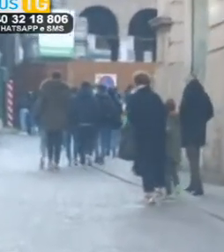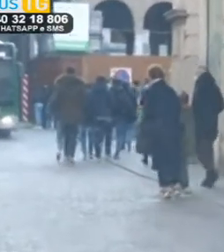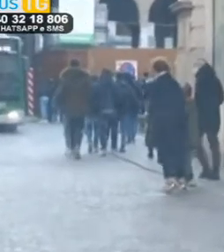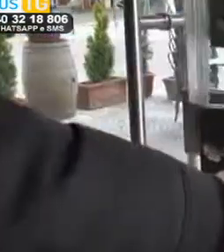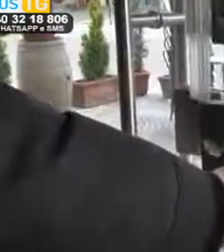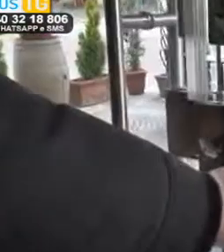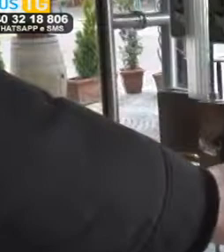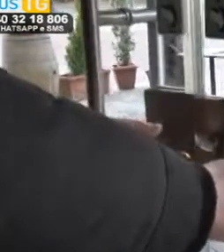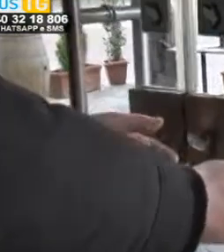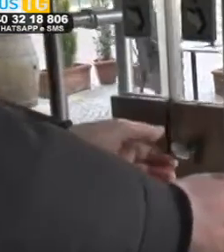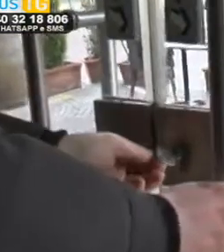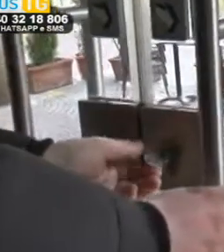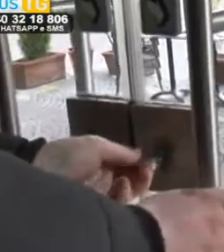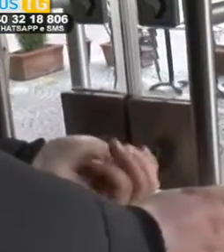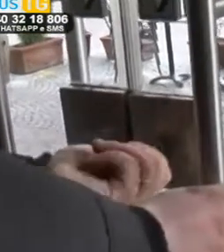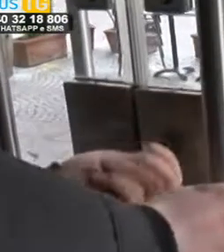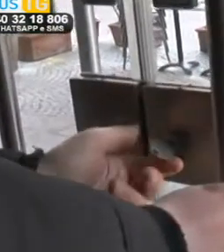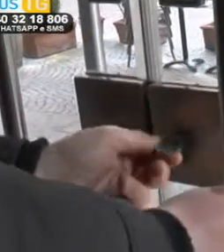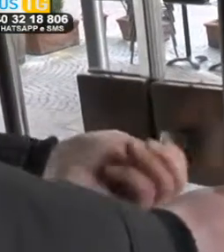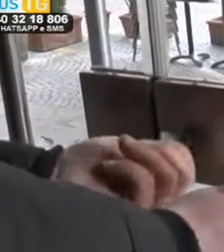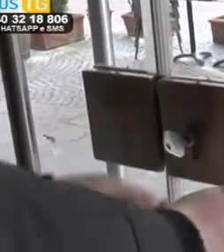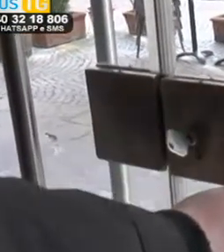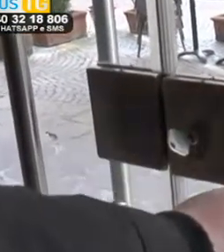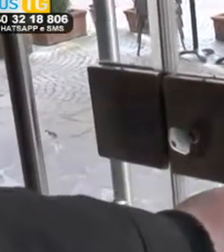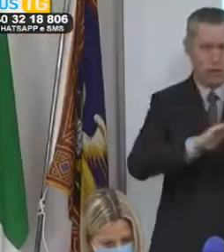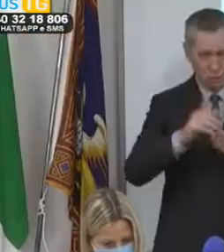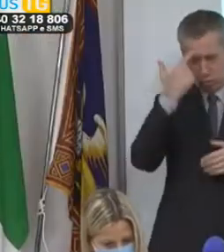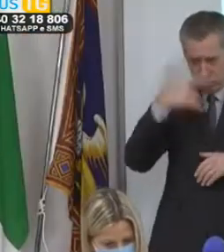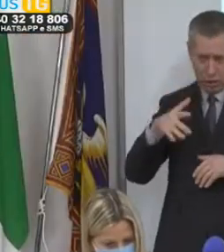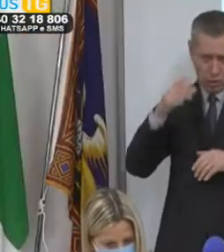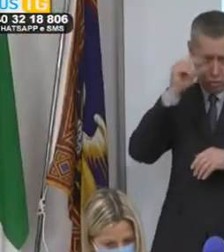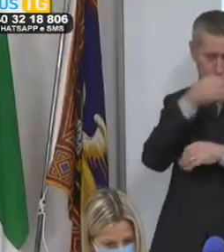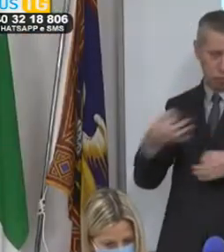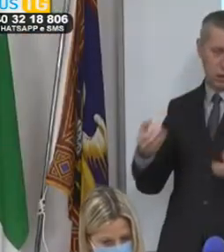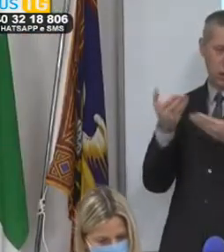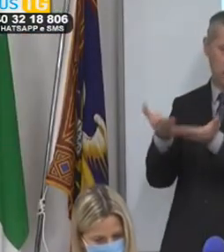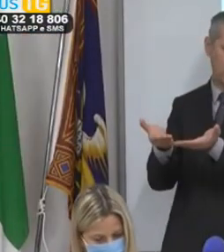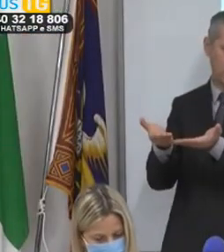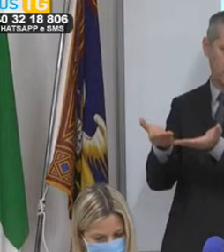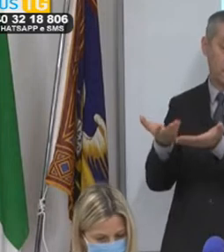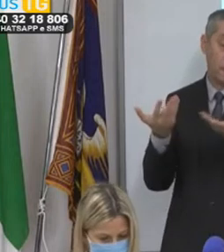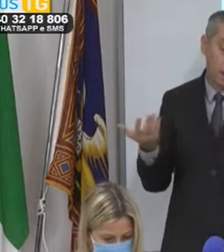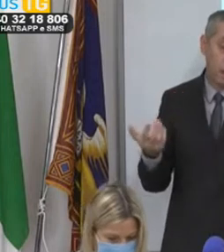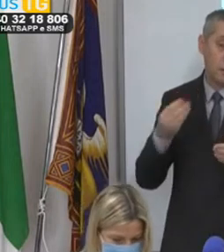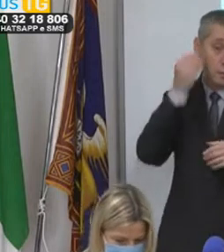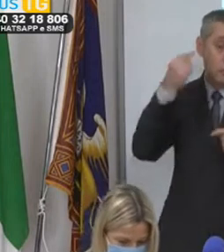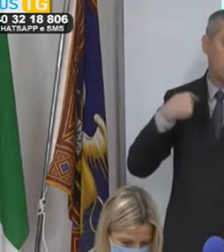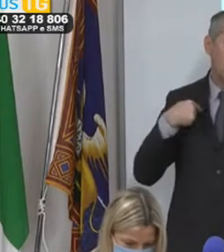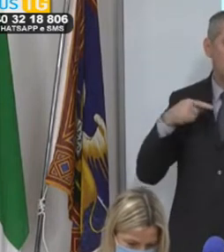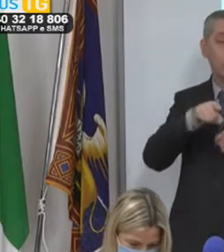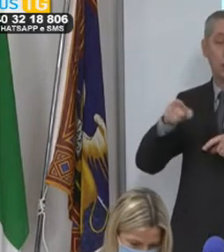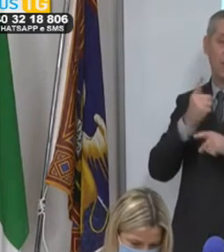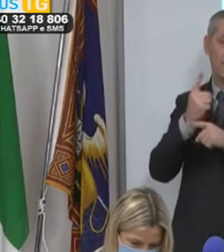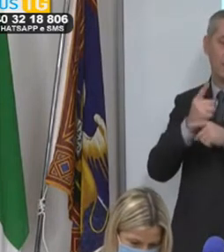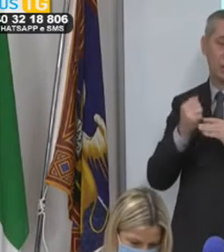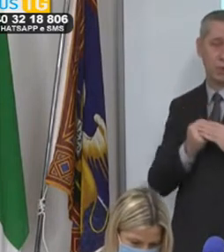di Padova che ha portato la tragedia del settore della ristorazione. Io penso che loro debbano essere aiutati